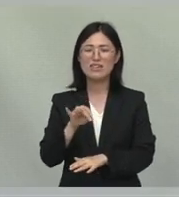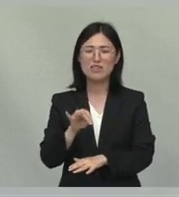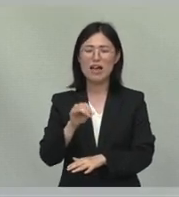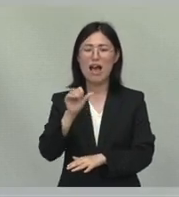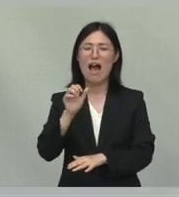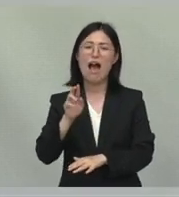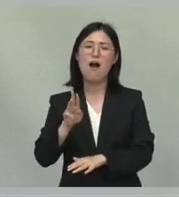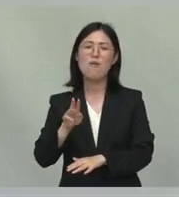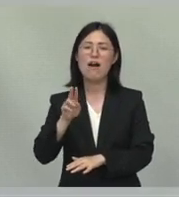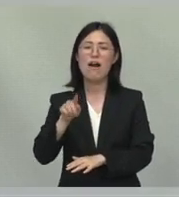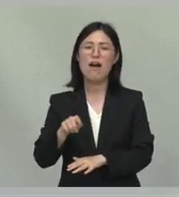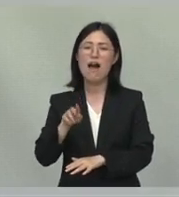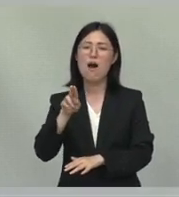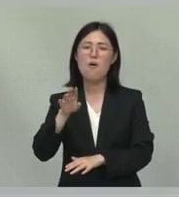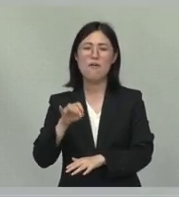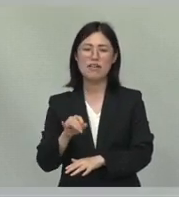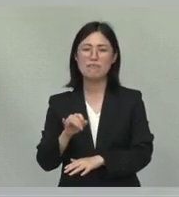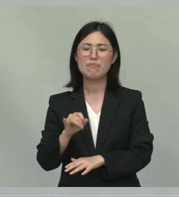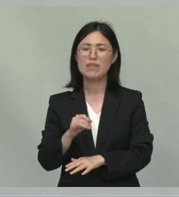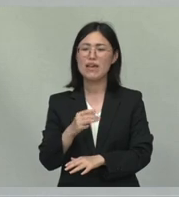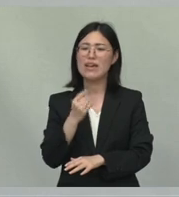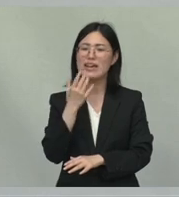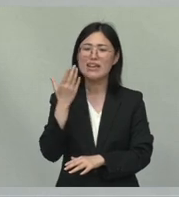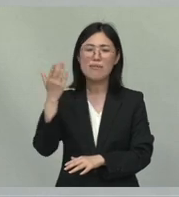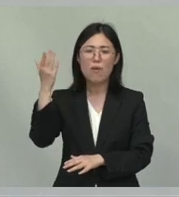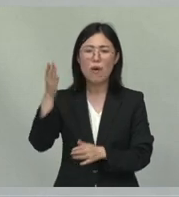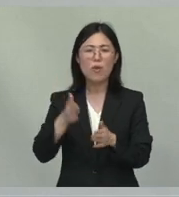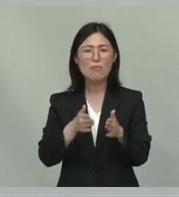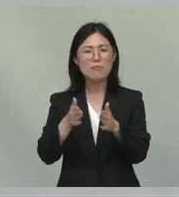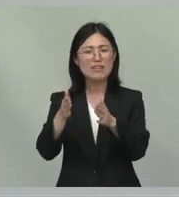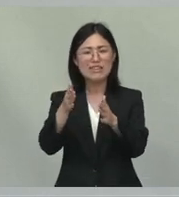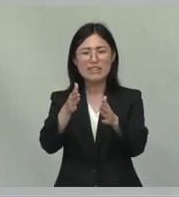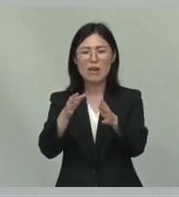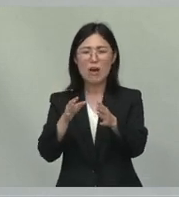。希望の道をつなごうです。